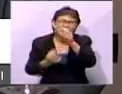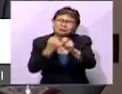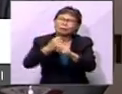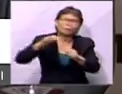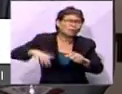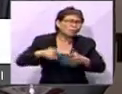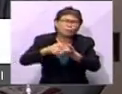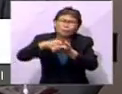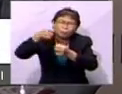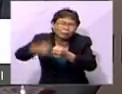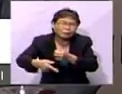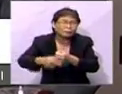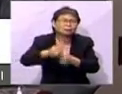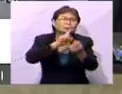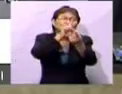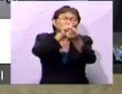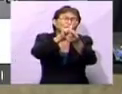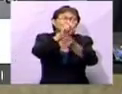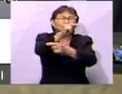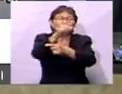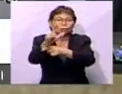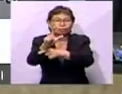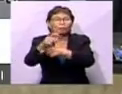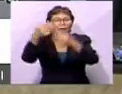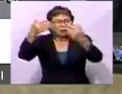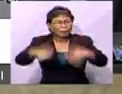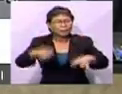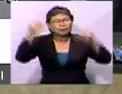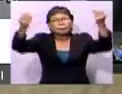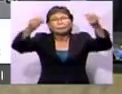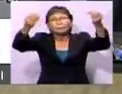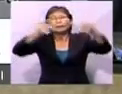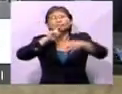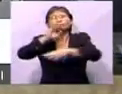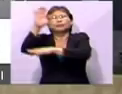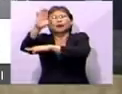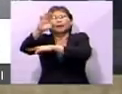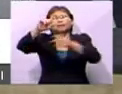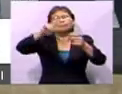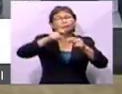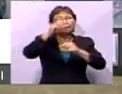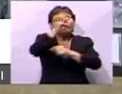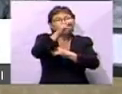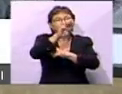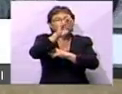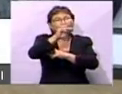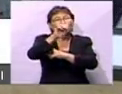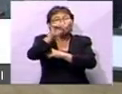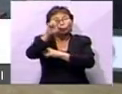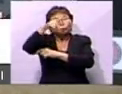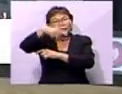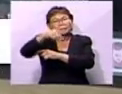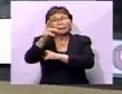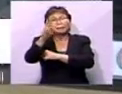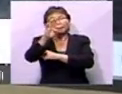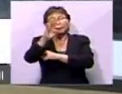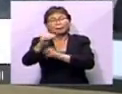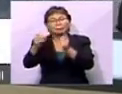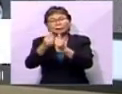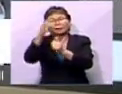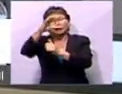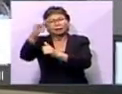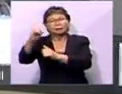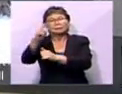pun tak payah. Beliau ditemui di Ibu Negara selepas Majlis Perjanjian Persefahaman PKBM dengan syarikat